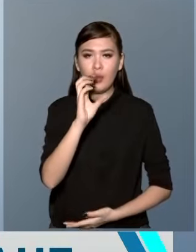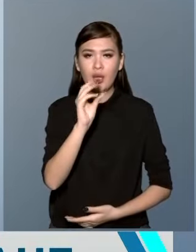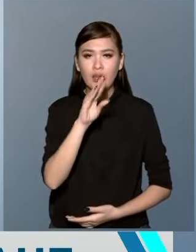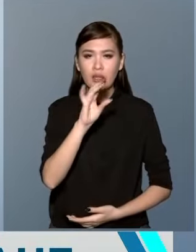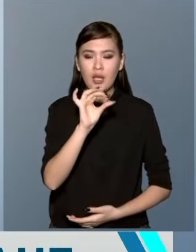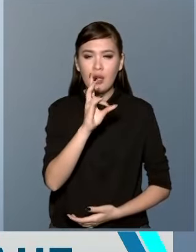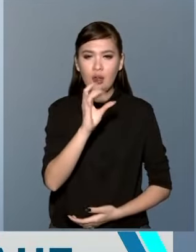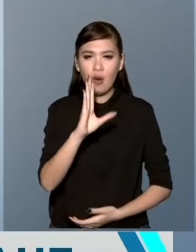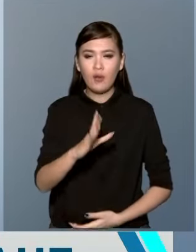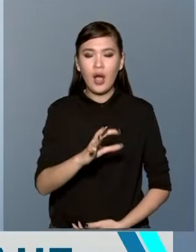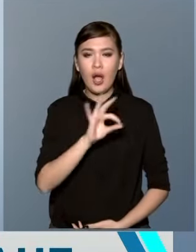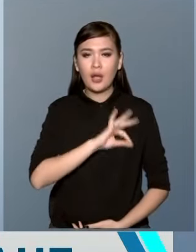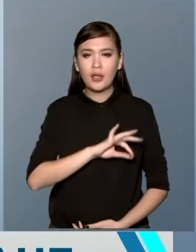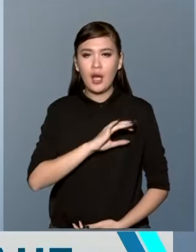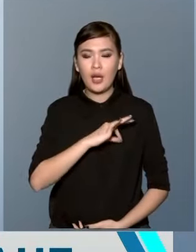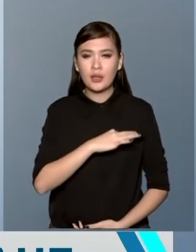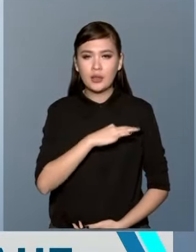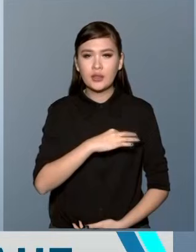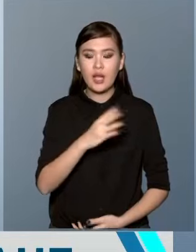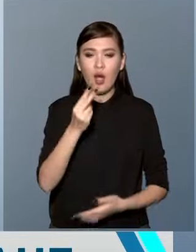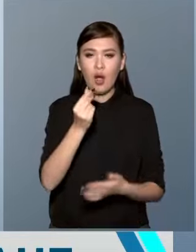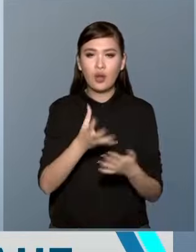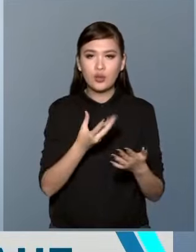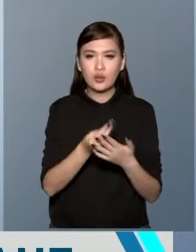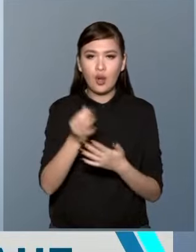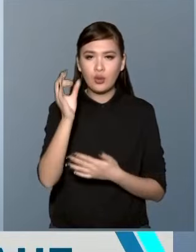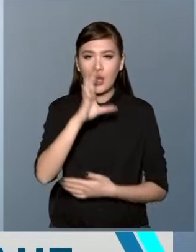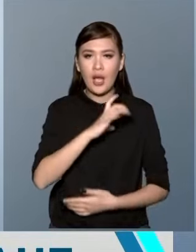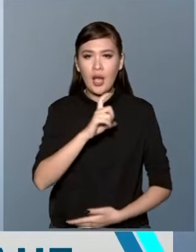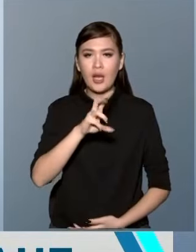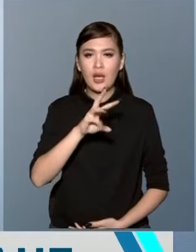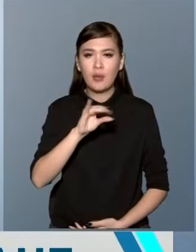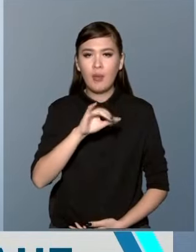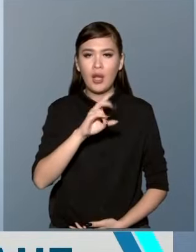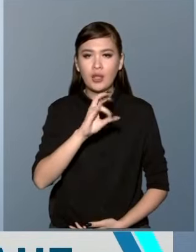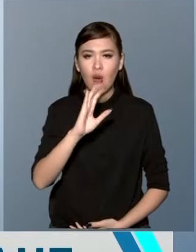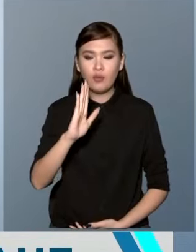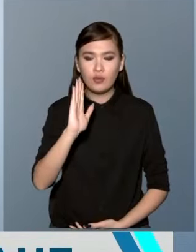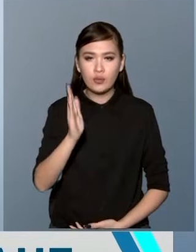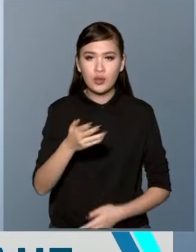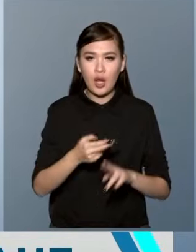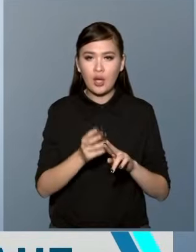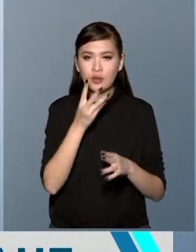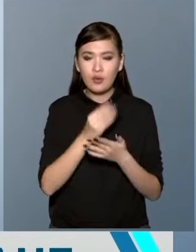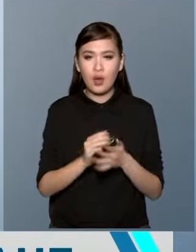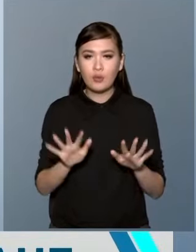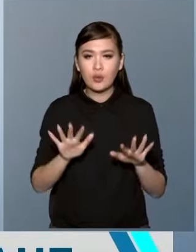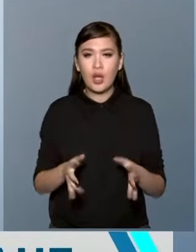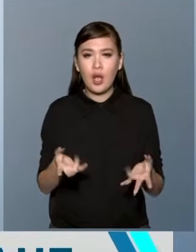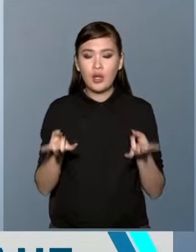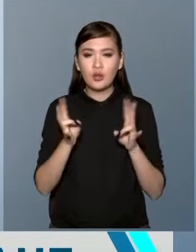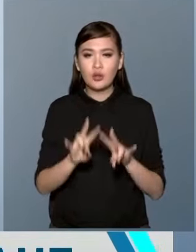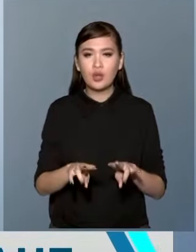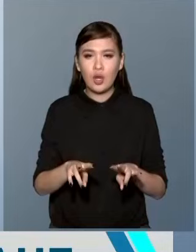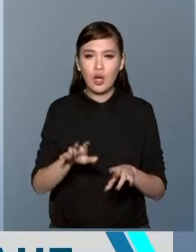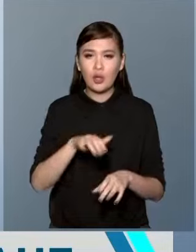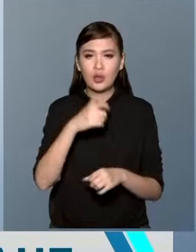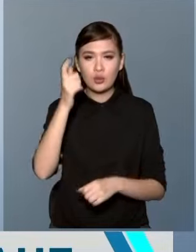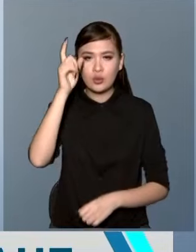Бектенов, агентство по финансовому мониторингу Жанат Элиманов. На своем посту остается и начальник